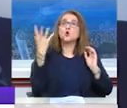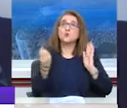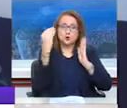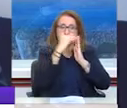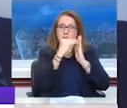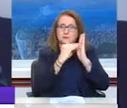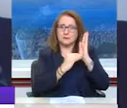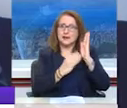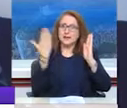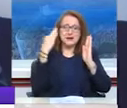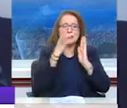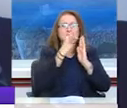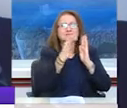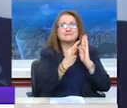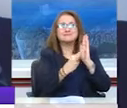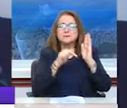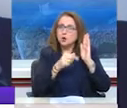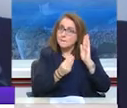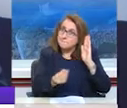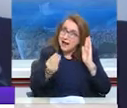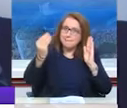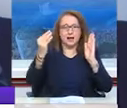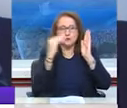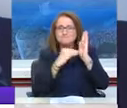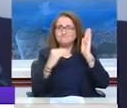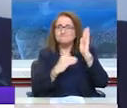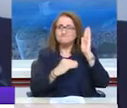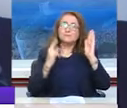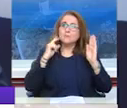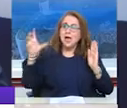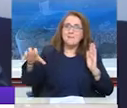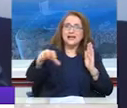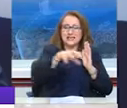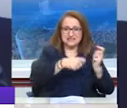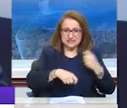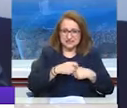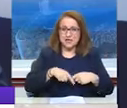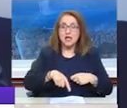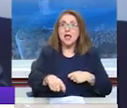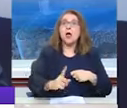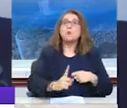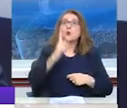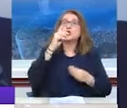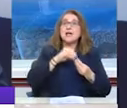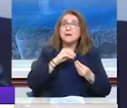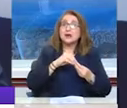Από εκεί και πέρα, την 1η Απριλίου 2020 θα ανοίξει και η ειδική πλατφόρμα